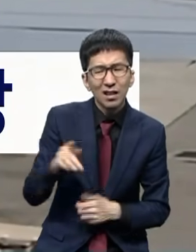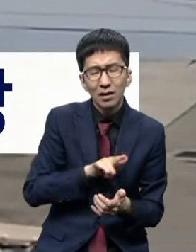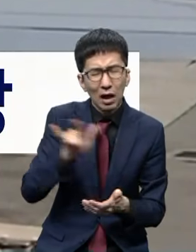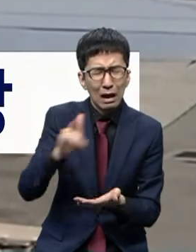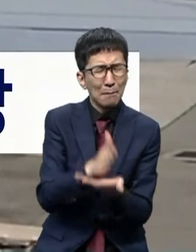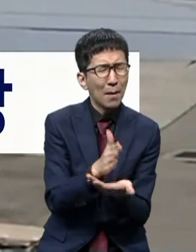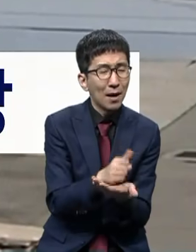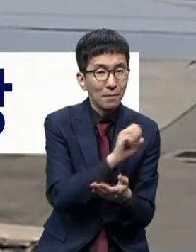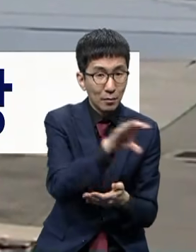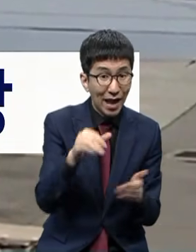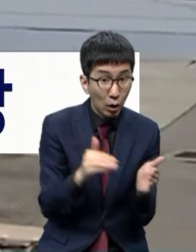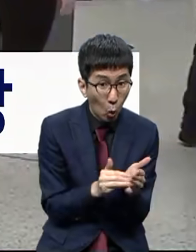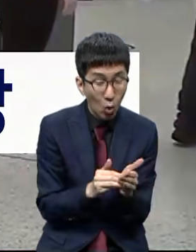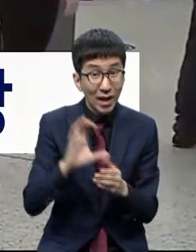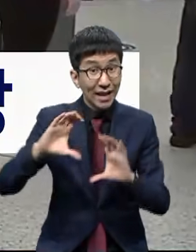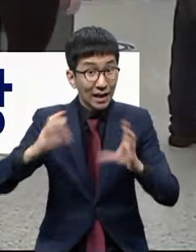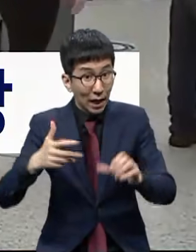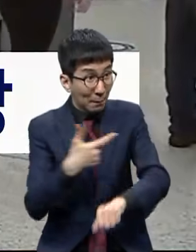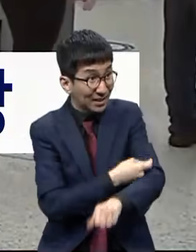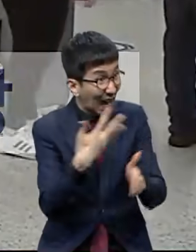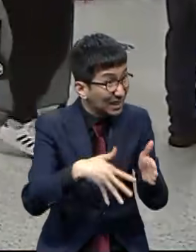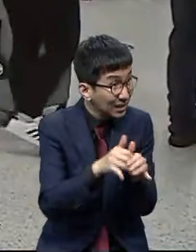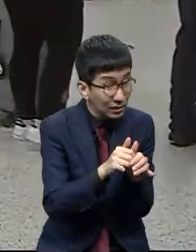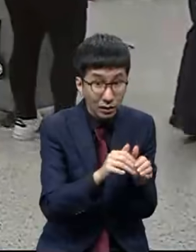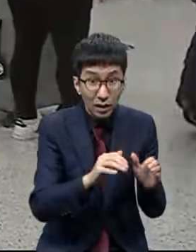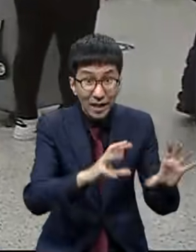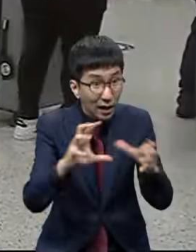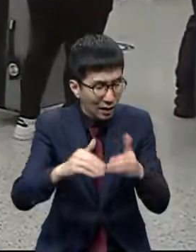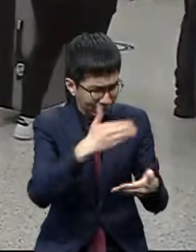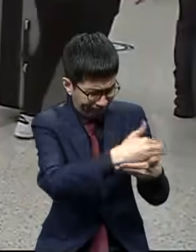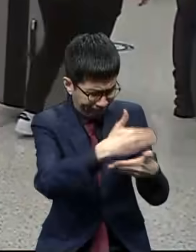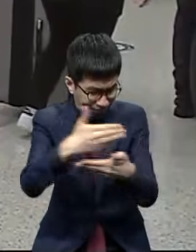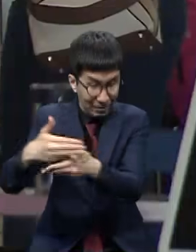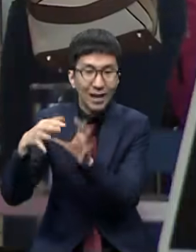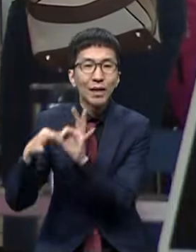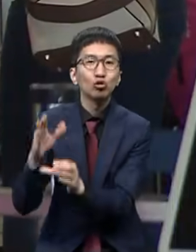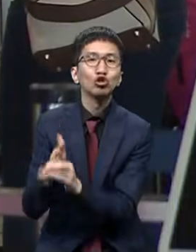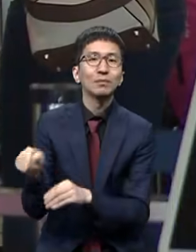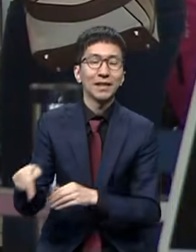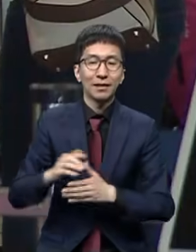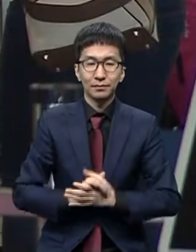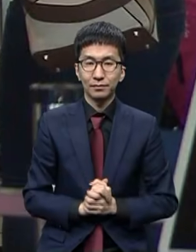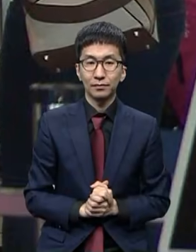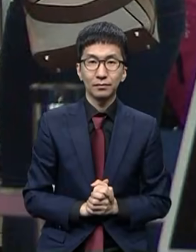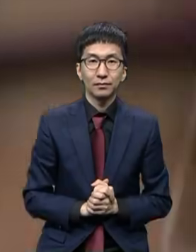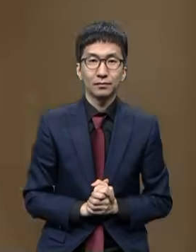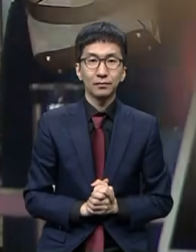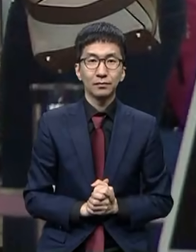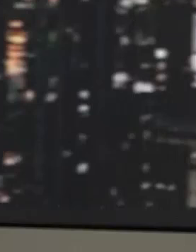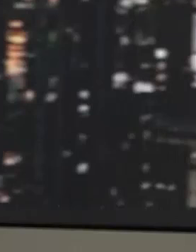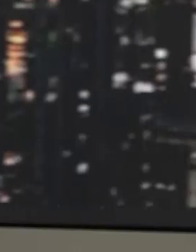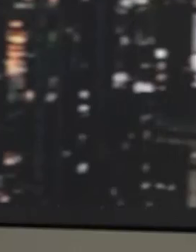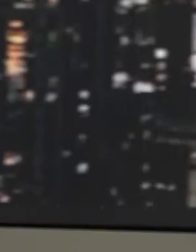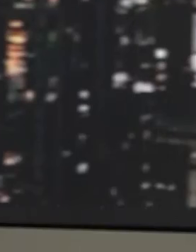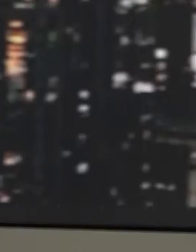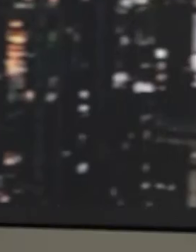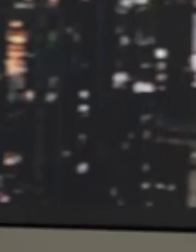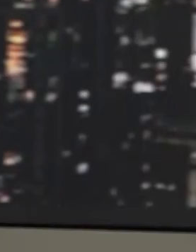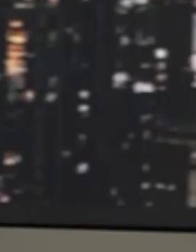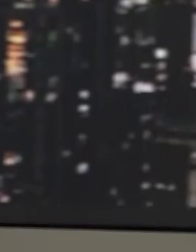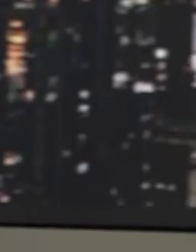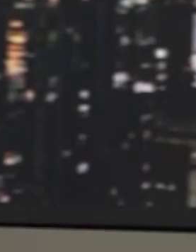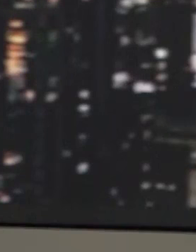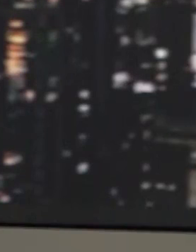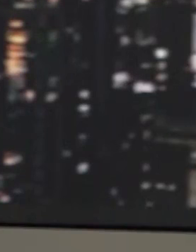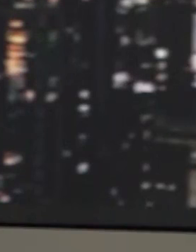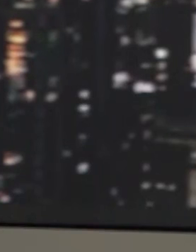않은 외국인에 대한 입국 규제를 연장하기로 했습니다. 워싱턴에서 SBS 김유수입니다. 네, 안녕하십니까.